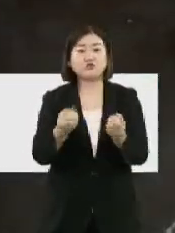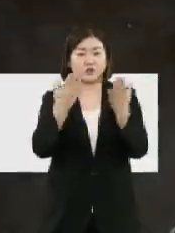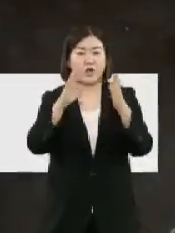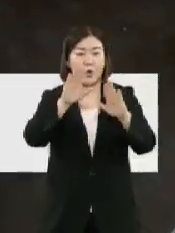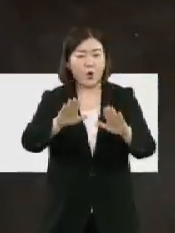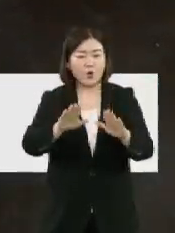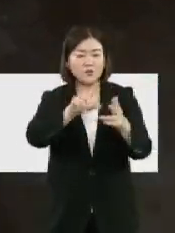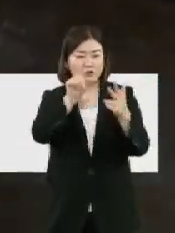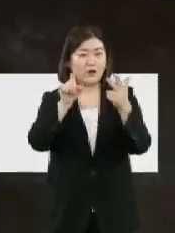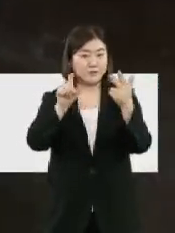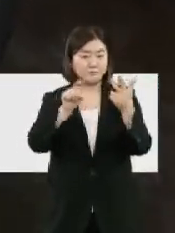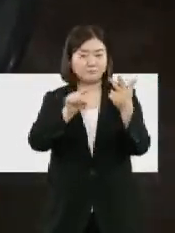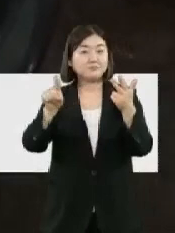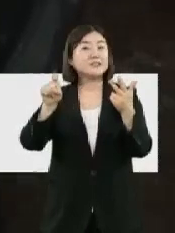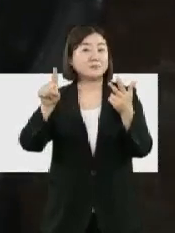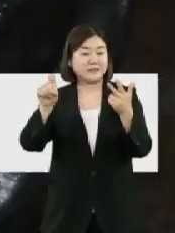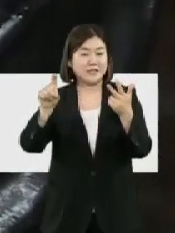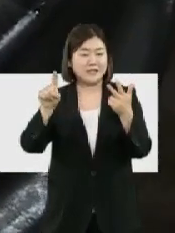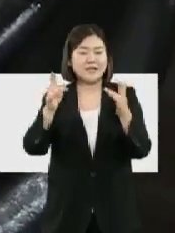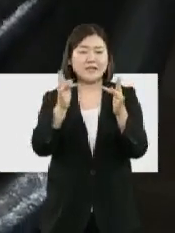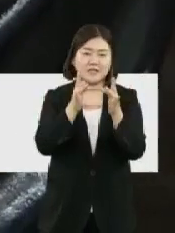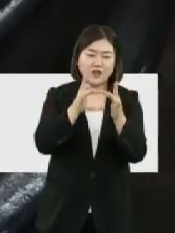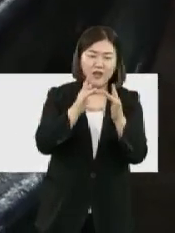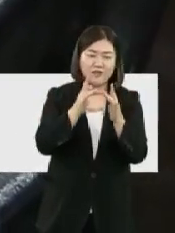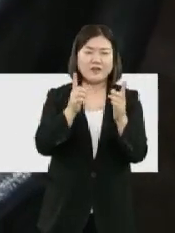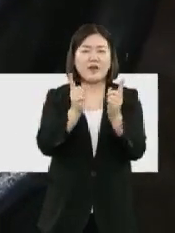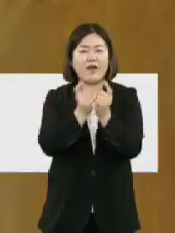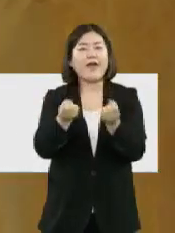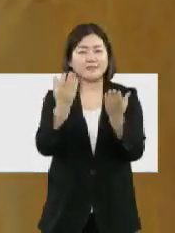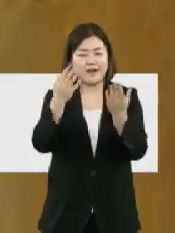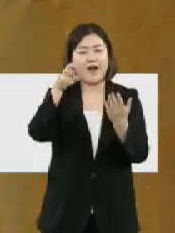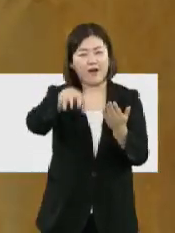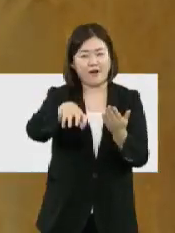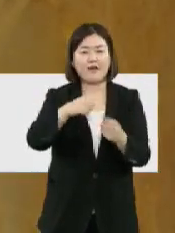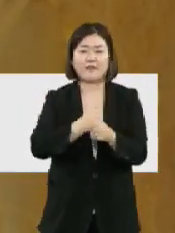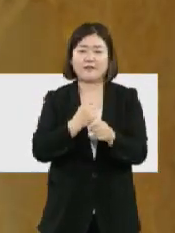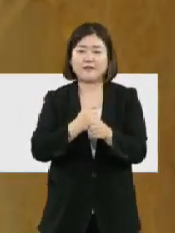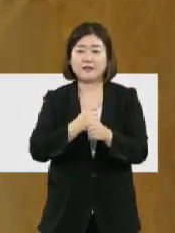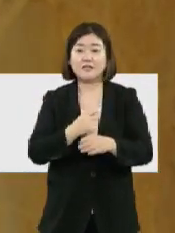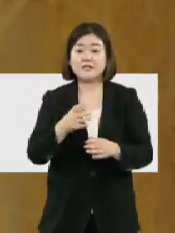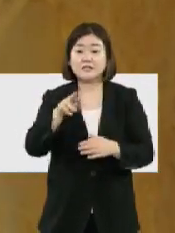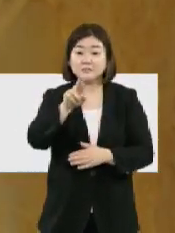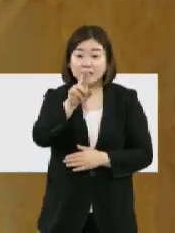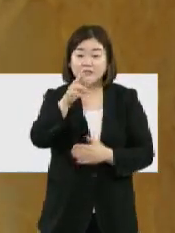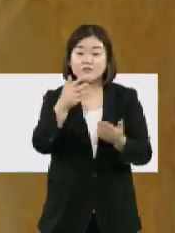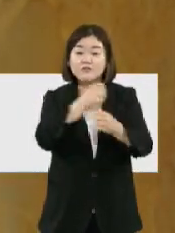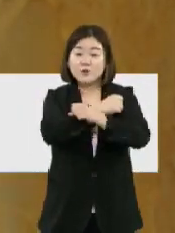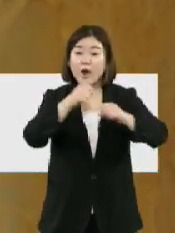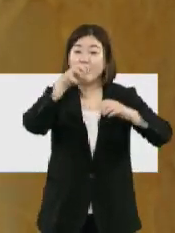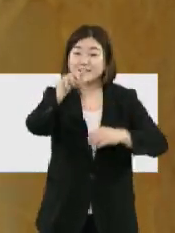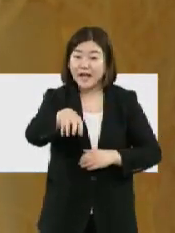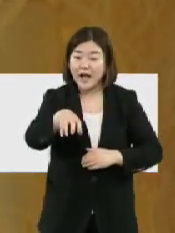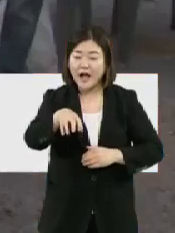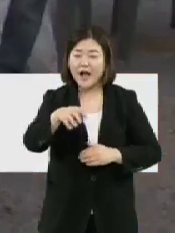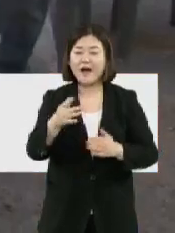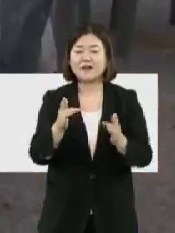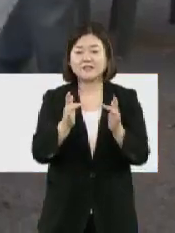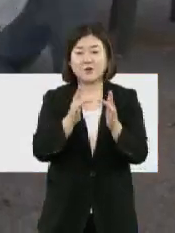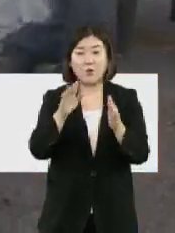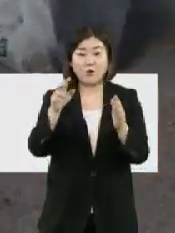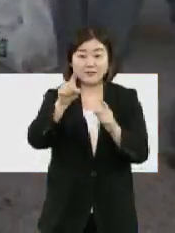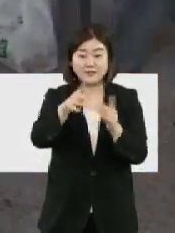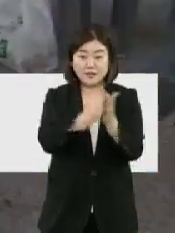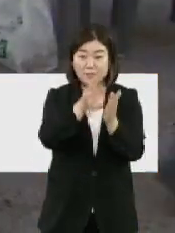오는 10일과 11일 온오프 복합형 으로 열립니다 금산인삼 광장에서 열리는 오프라인 행사는